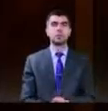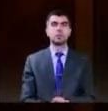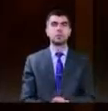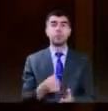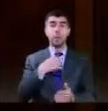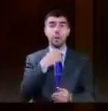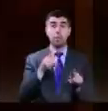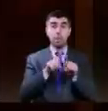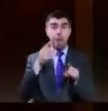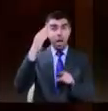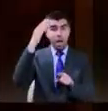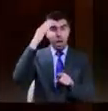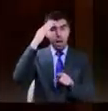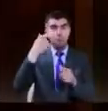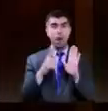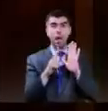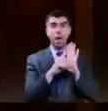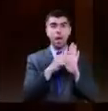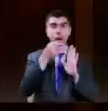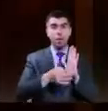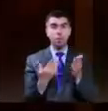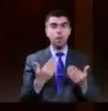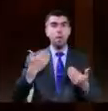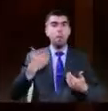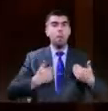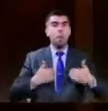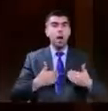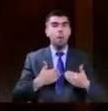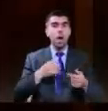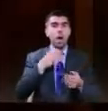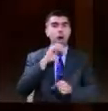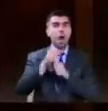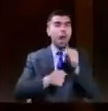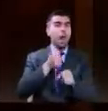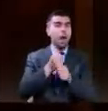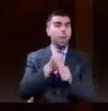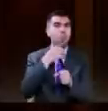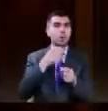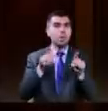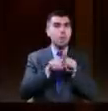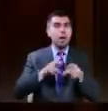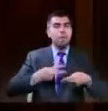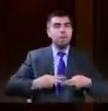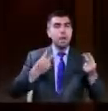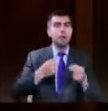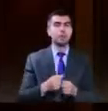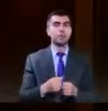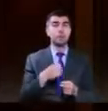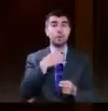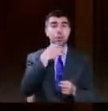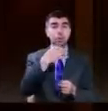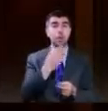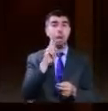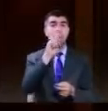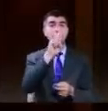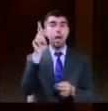لقد عرفت وضعية حقوق الأشخاص ذوي الاحتياجات الخاصة بالمغرب خلال السنوات الأخيرة تطورات ملحوظة ونوعية بفضل العناية